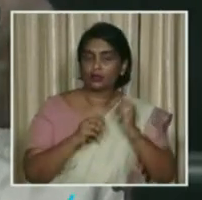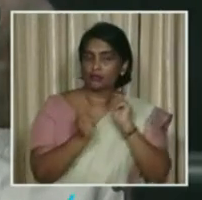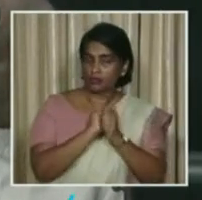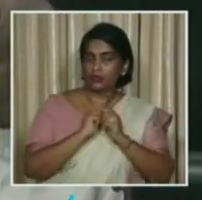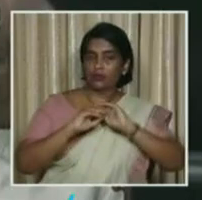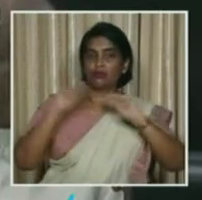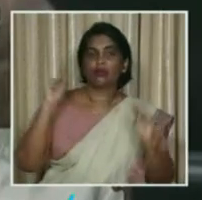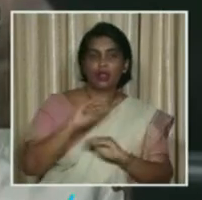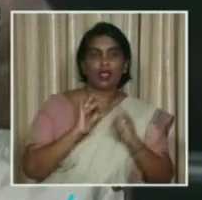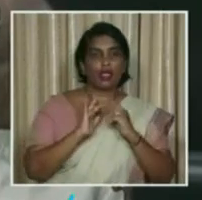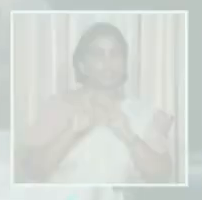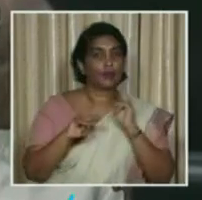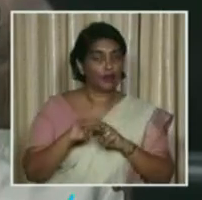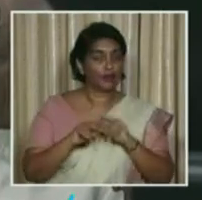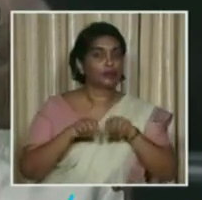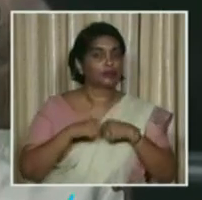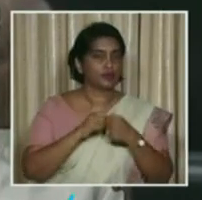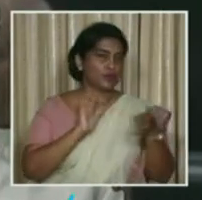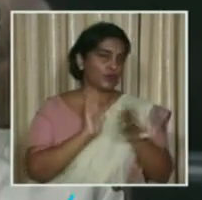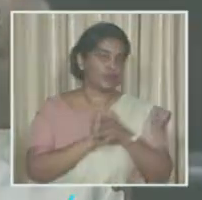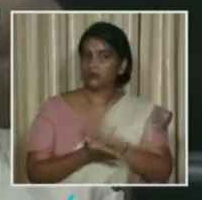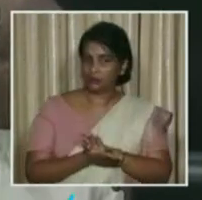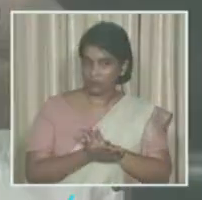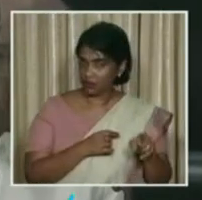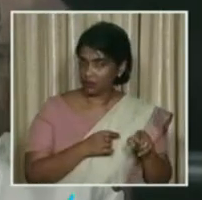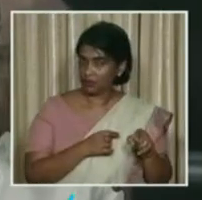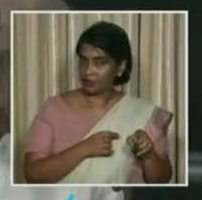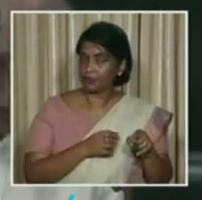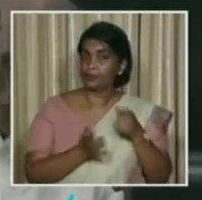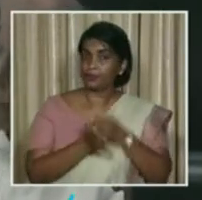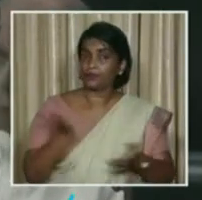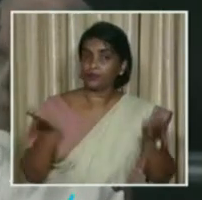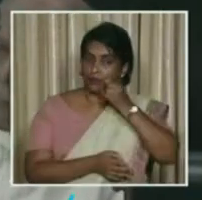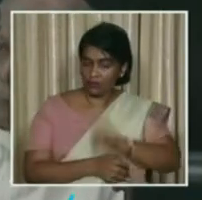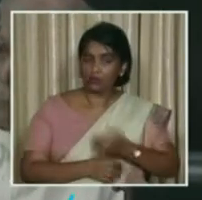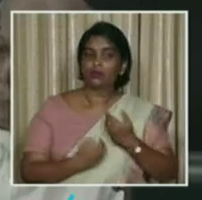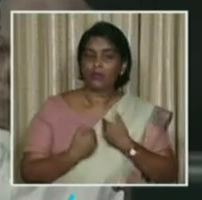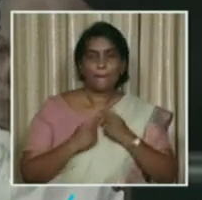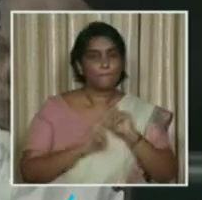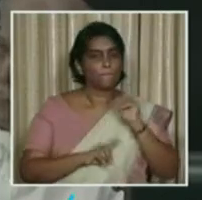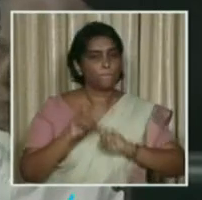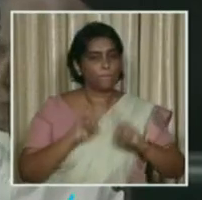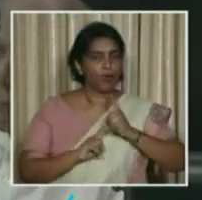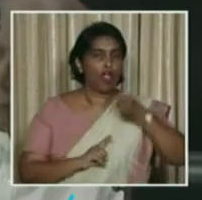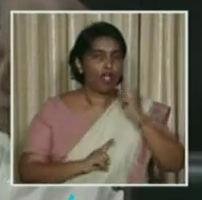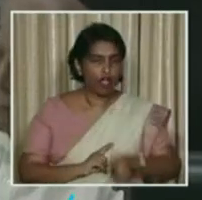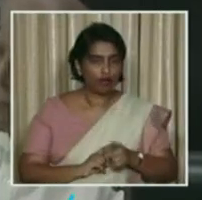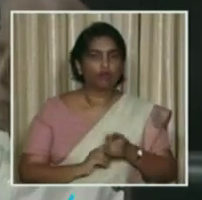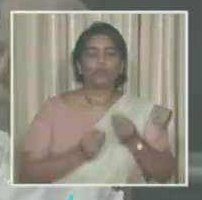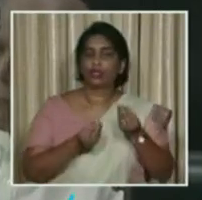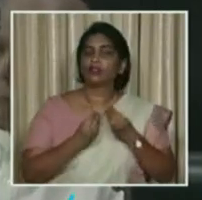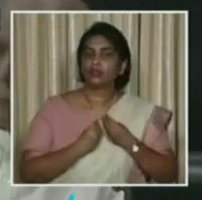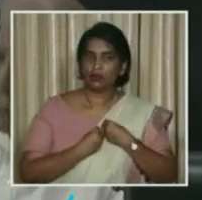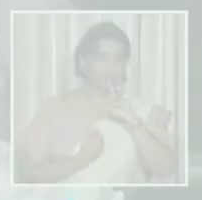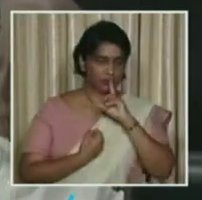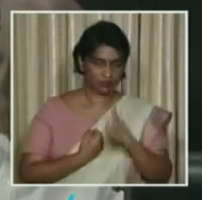කරන්නට IMS සංවිධානය සමග අප සාකච්ඡා කරනවා. මේ ගිවිසුම එකඟතාවයට පාර්ලිමේන්තු අනුමැතිය ලබා දෙන්න කියලා